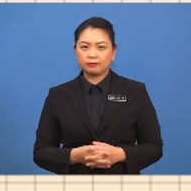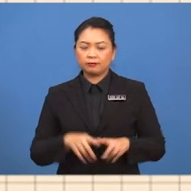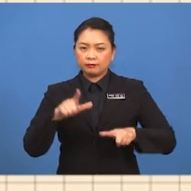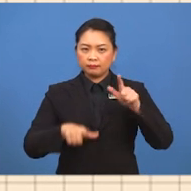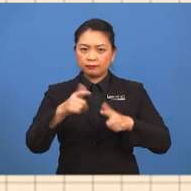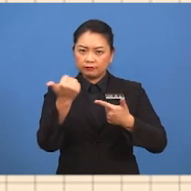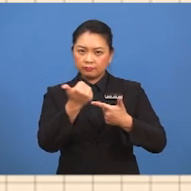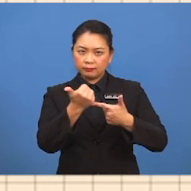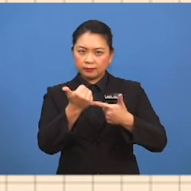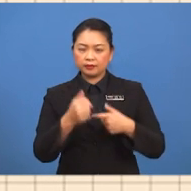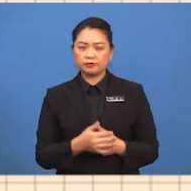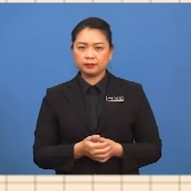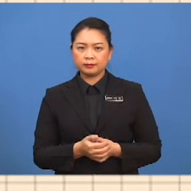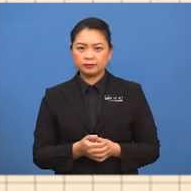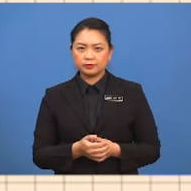Langkah kedua,